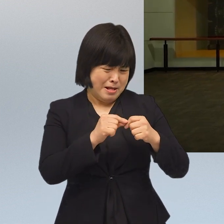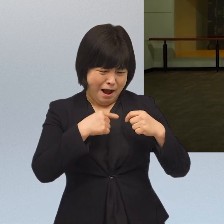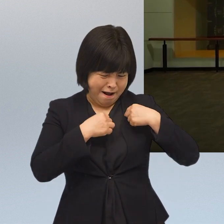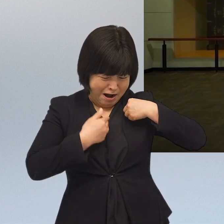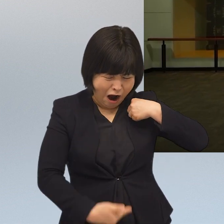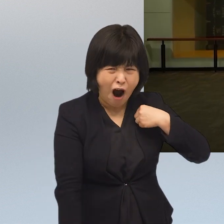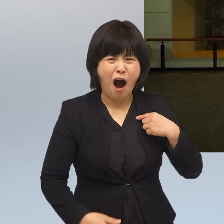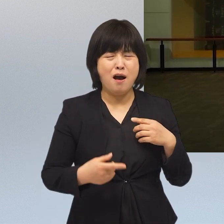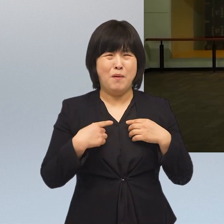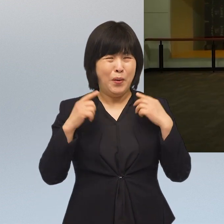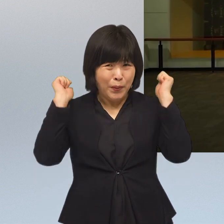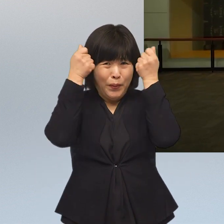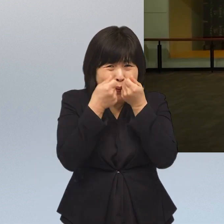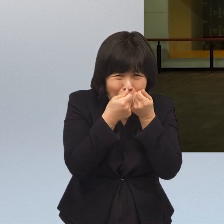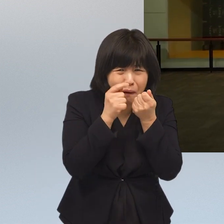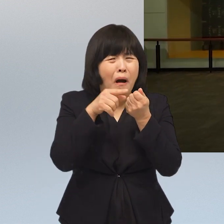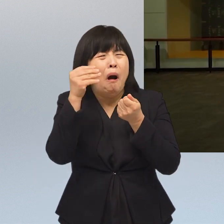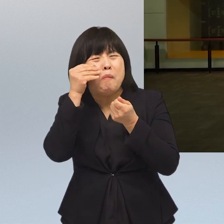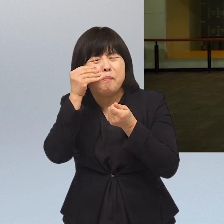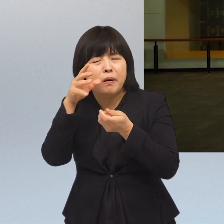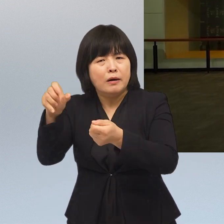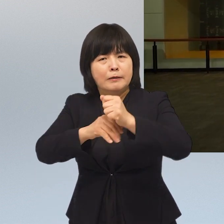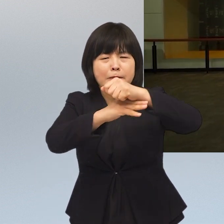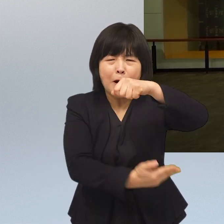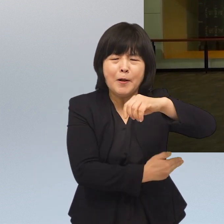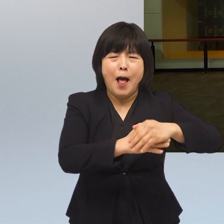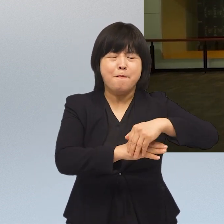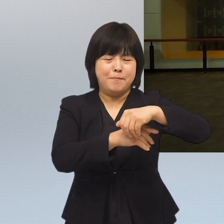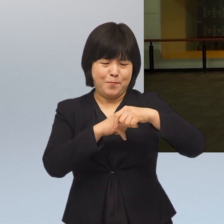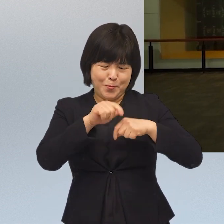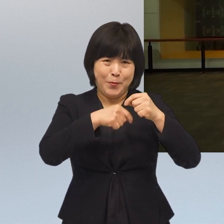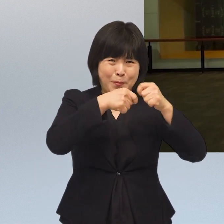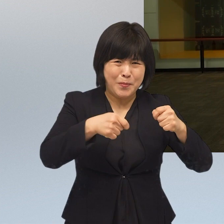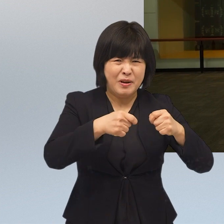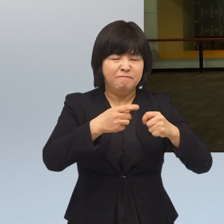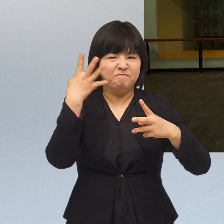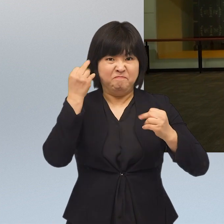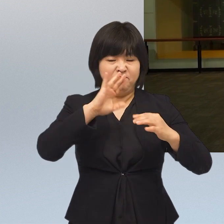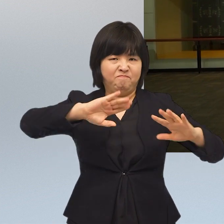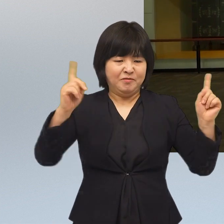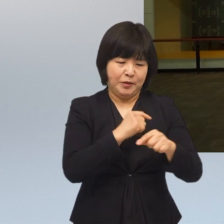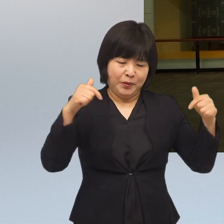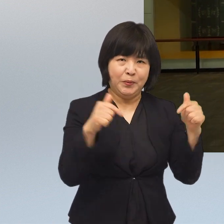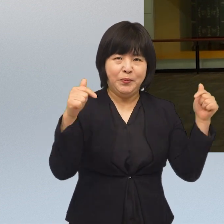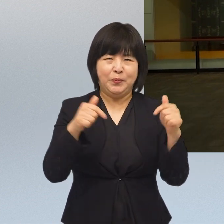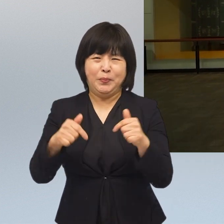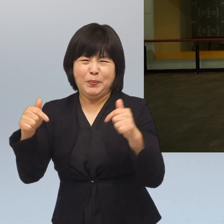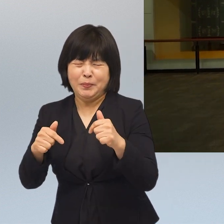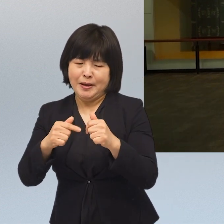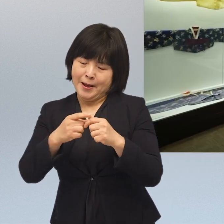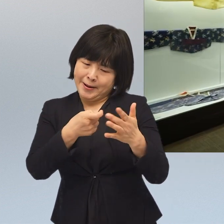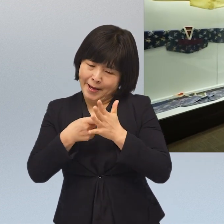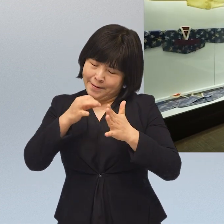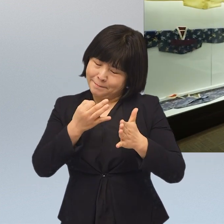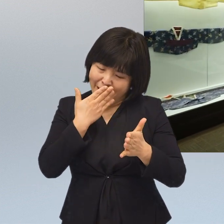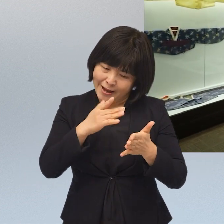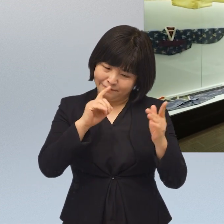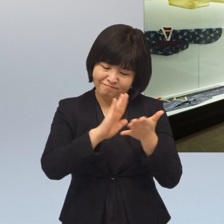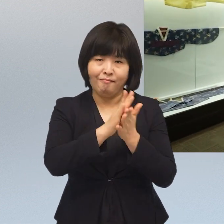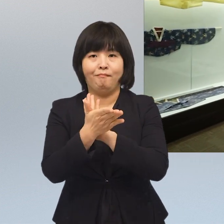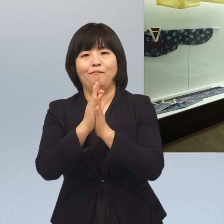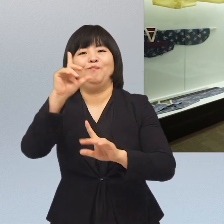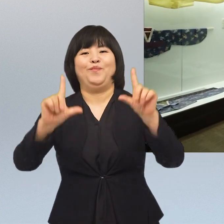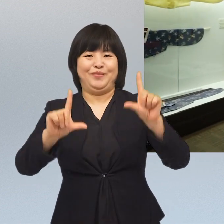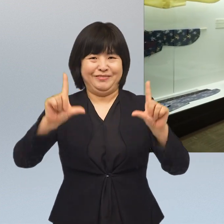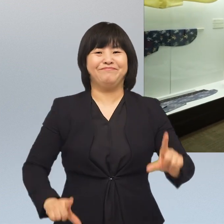여성들은 더 이상 잠옷이나 쓰개치마를 쓰지 않았고, 저고리나 한복의 고름은 이전보다 많이 짧아져